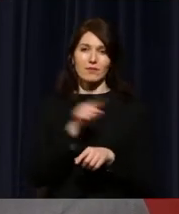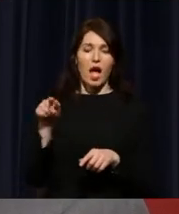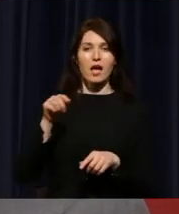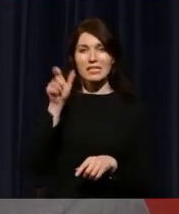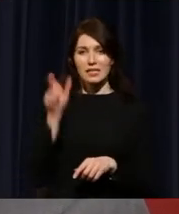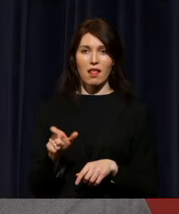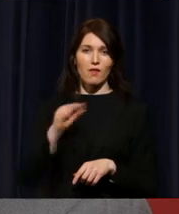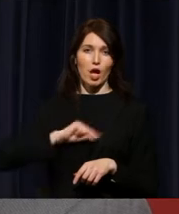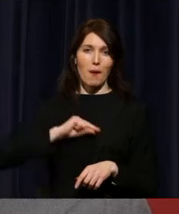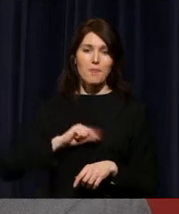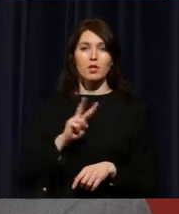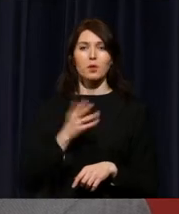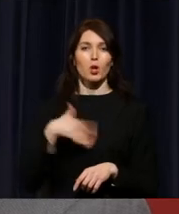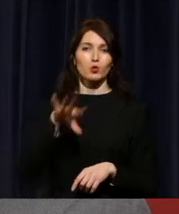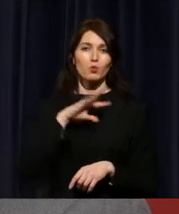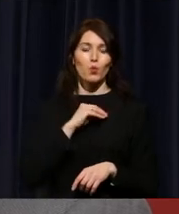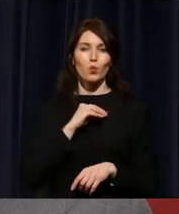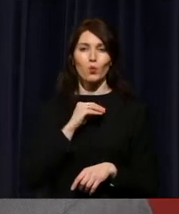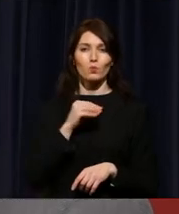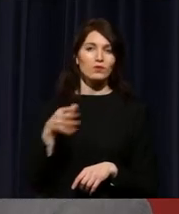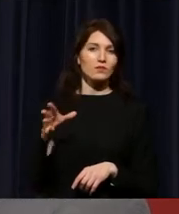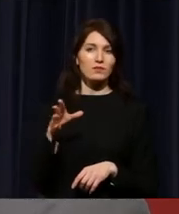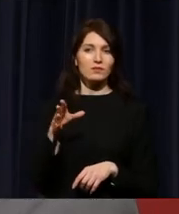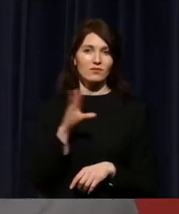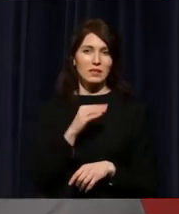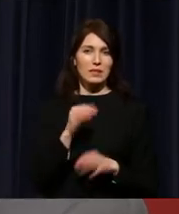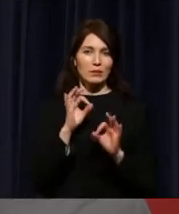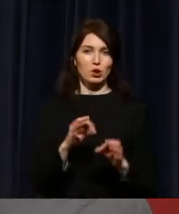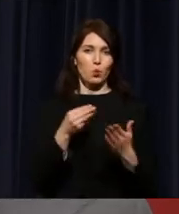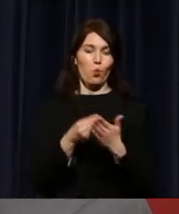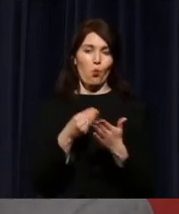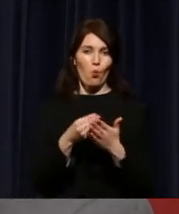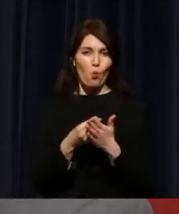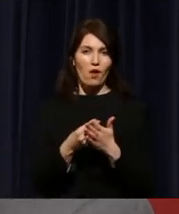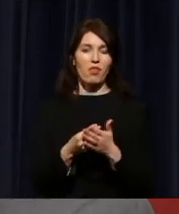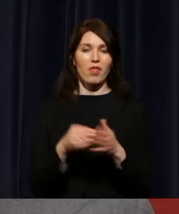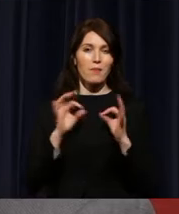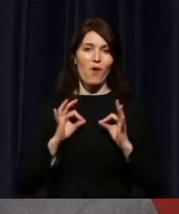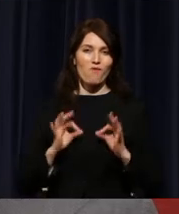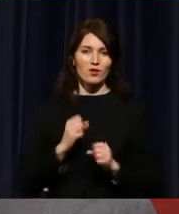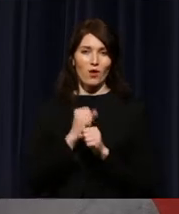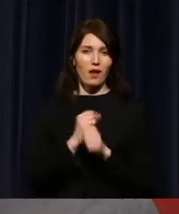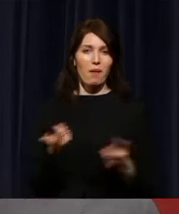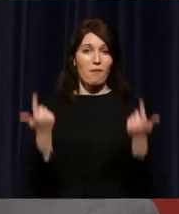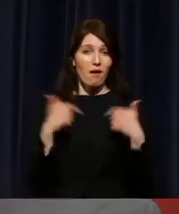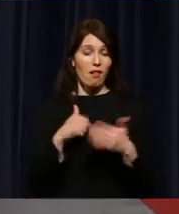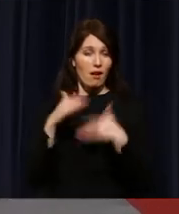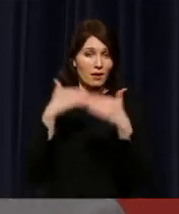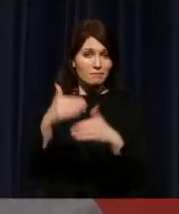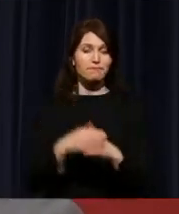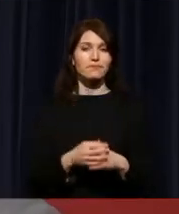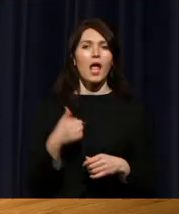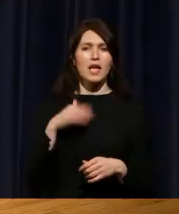kuras mums visiem lieki nodar profesionālajā gaitā. Nu, es par īpašībām